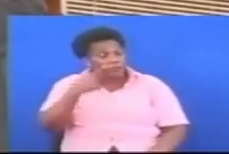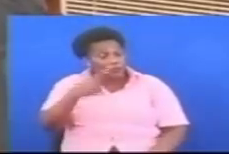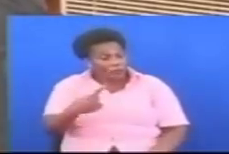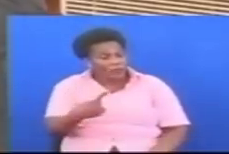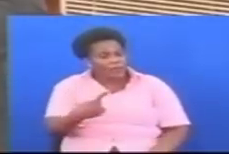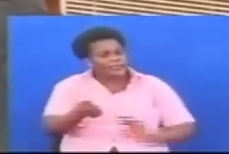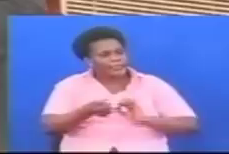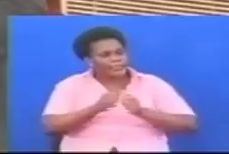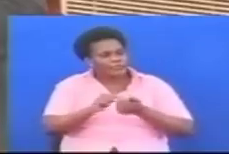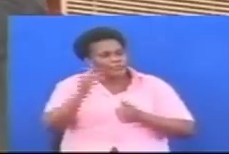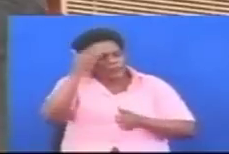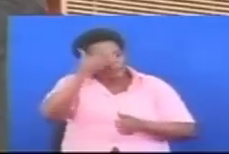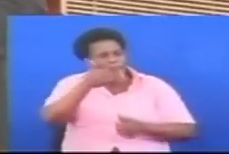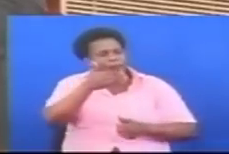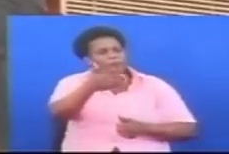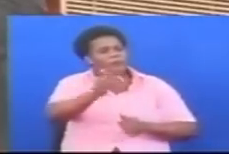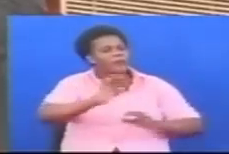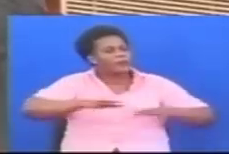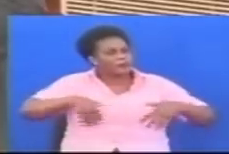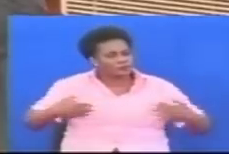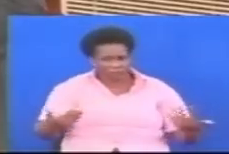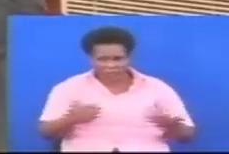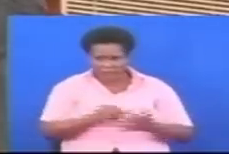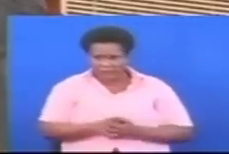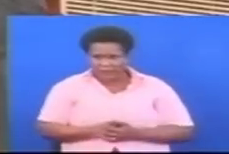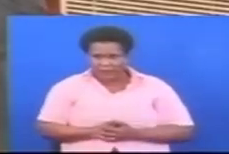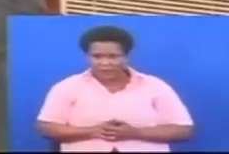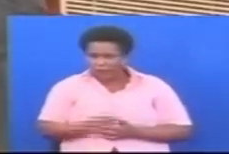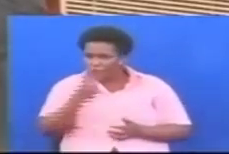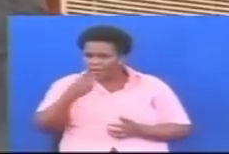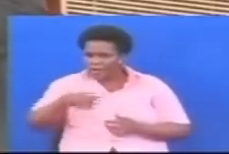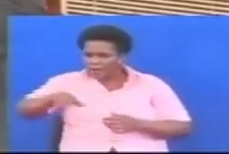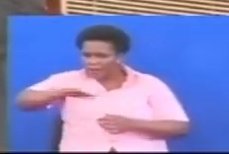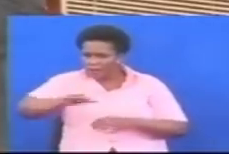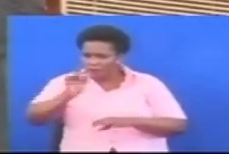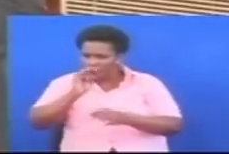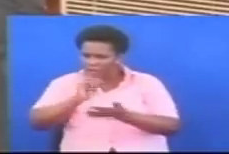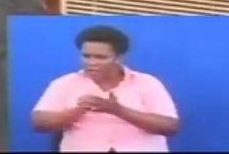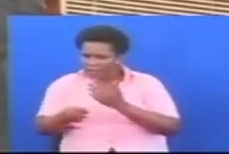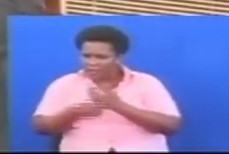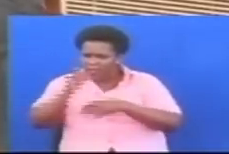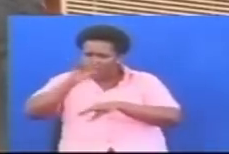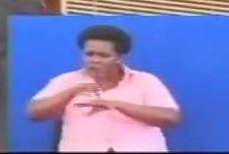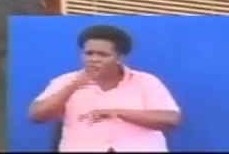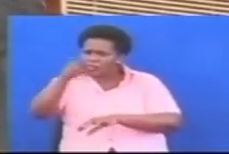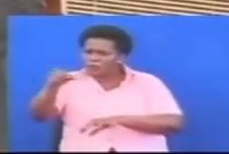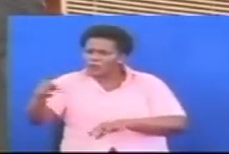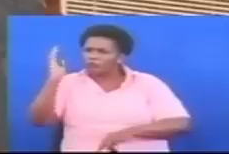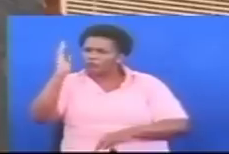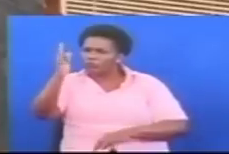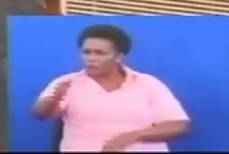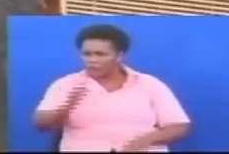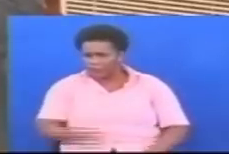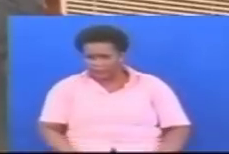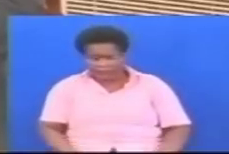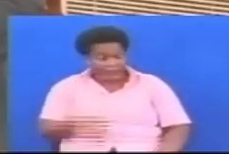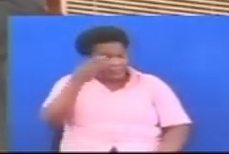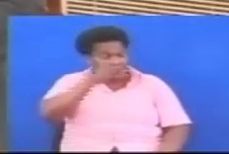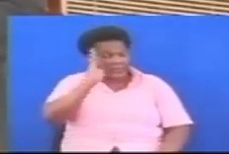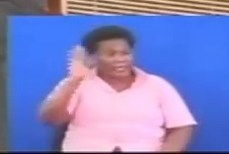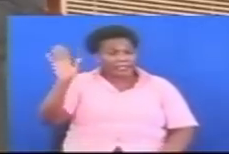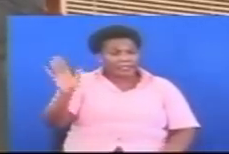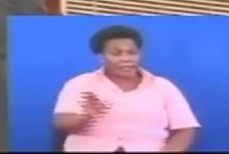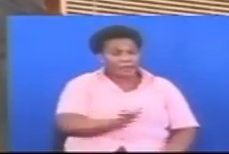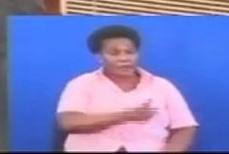ya Watanzania na maeneo yenye mchango mkubwa wa haraka kwa maendeleo ya taifa kwa ujumla. Wimbo wa serikali